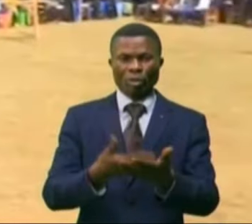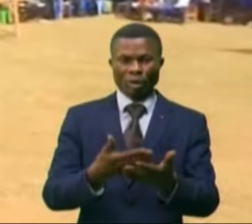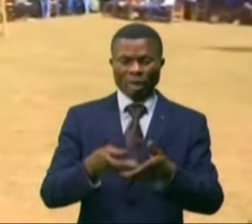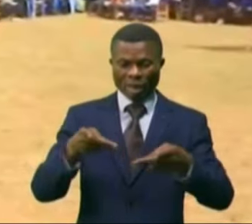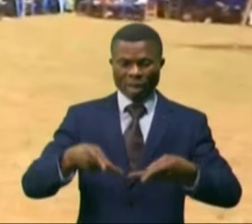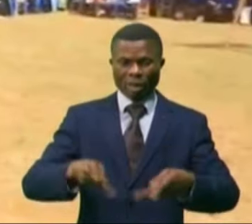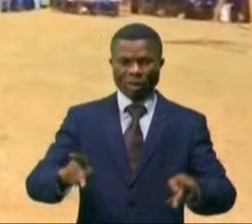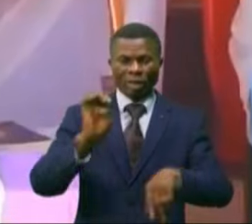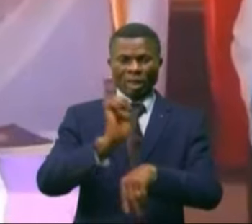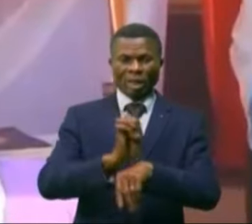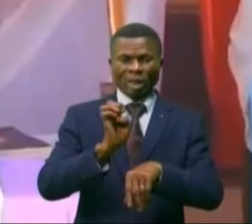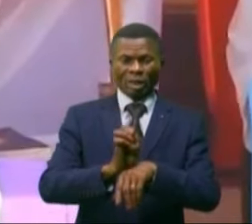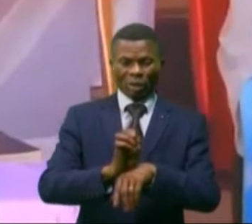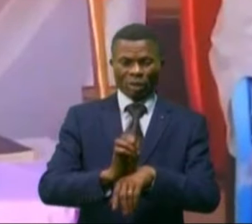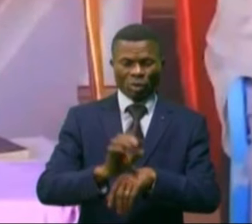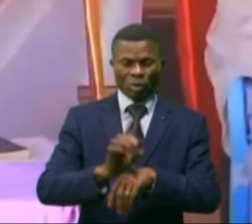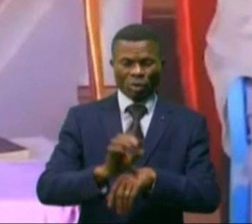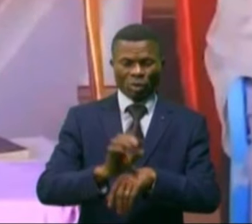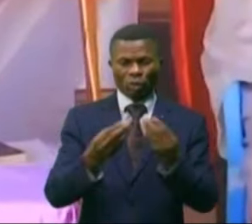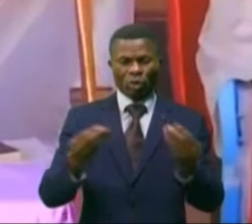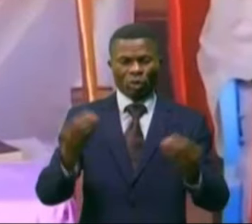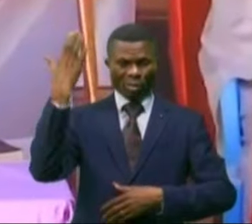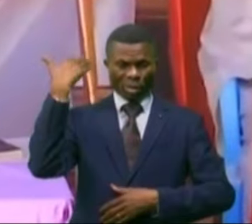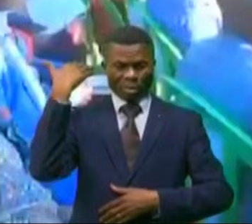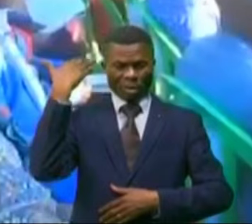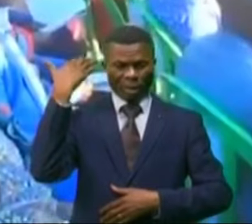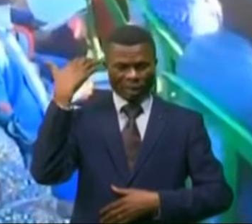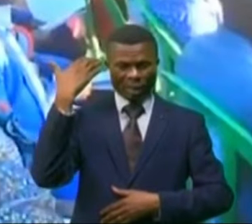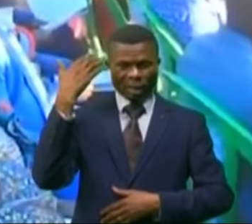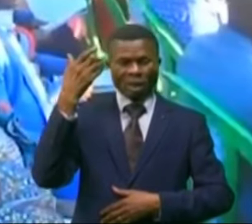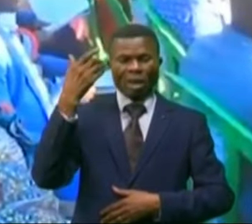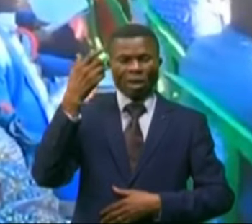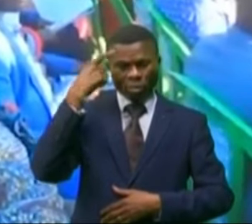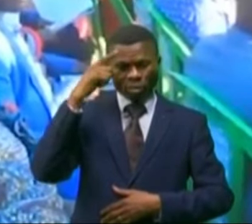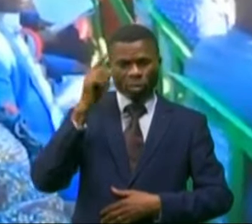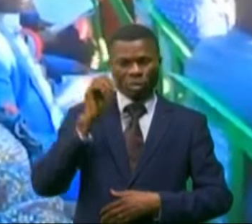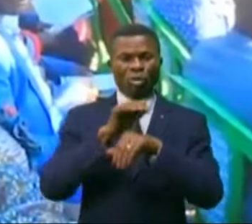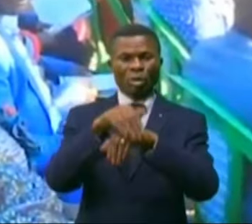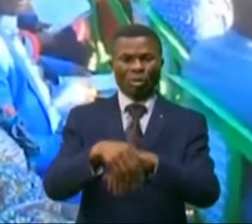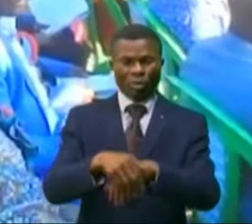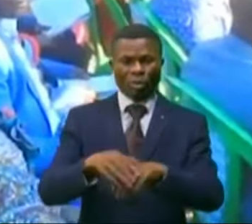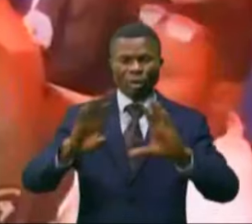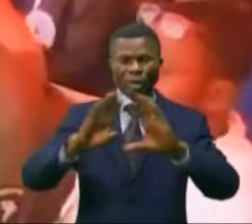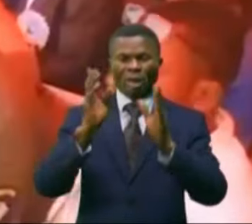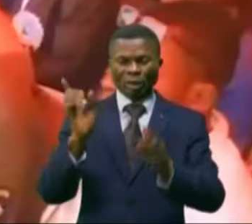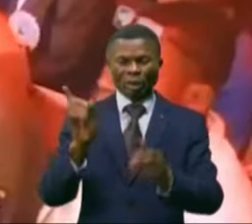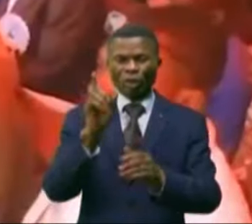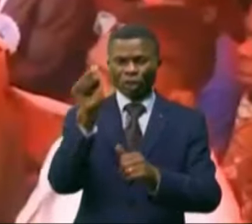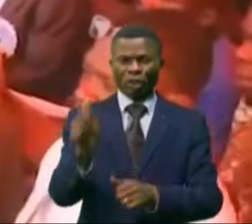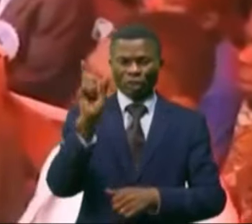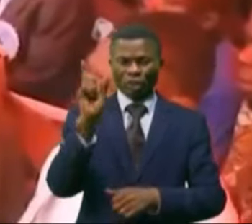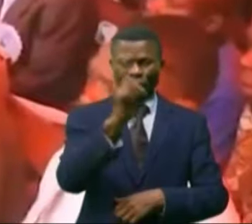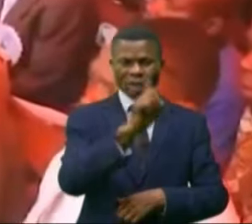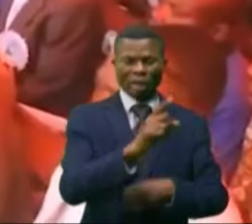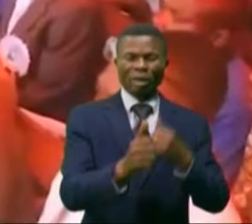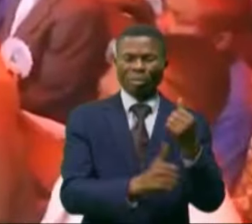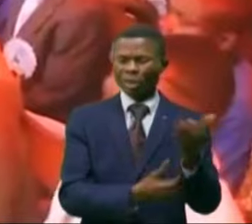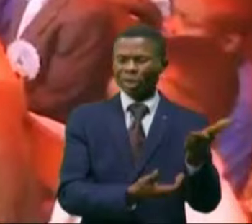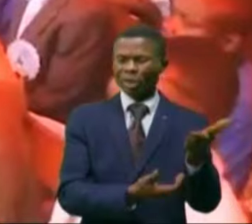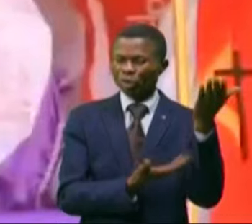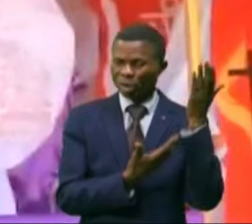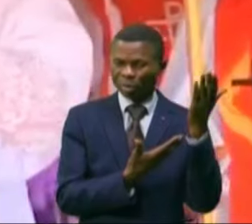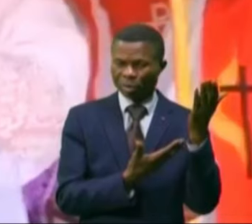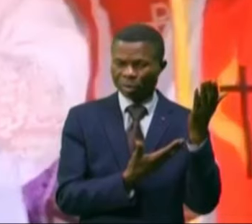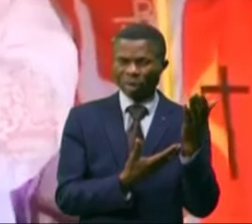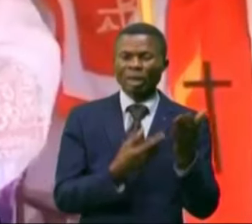permettra à l'église de revoir toutes les résolutions qui ont été prises, d'où la participation de tout un chacun s'avère indispensable, a